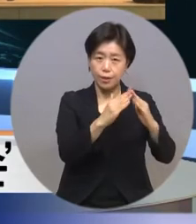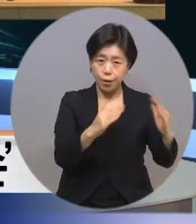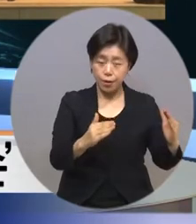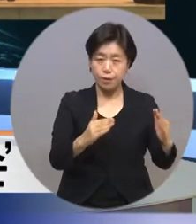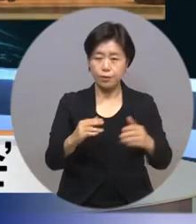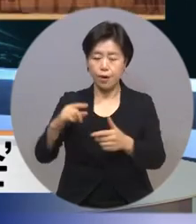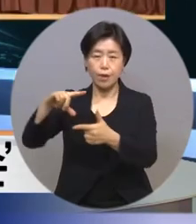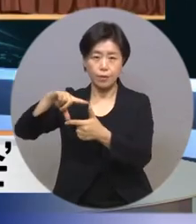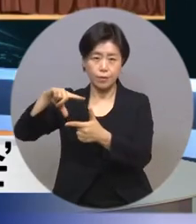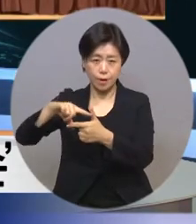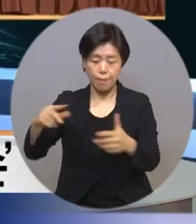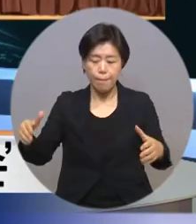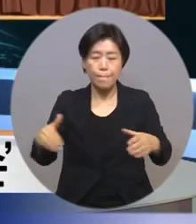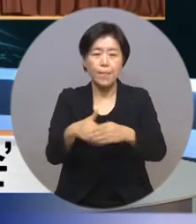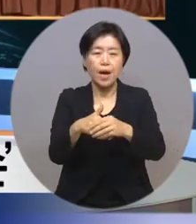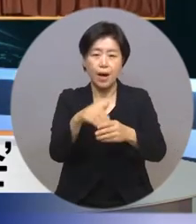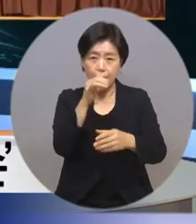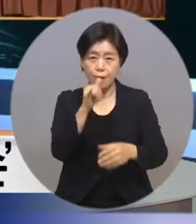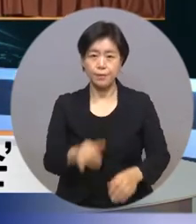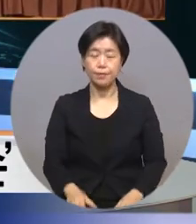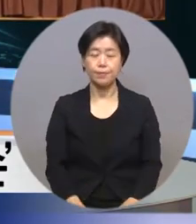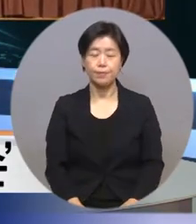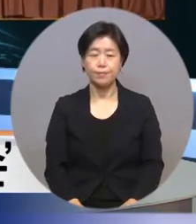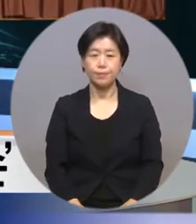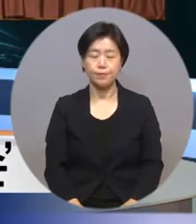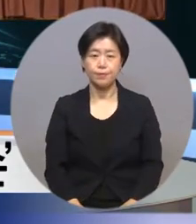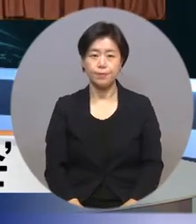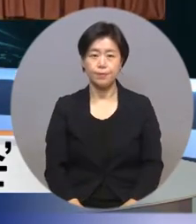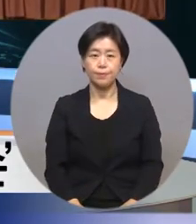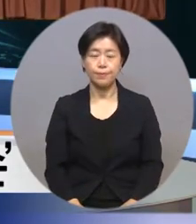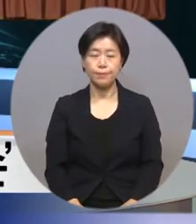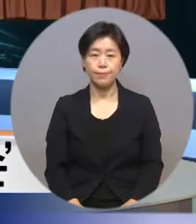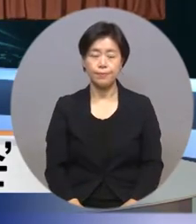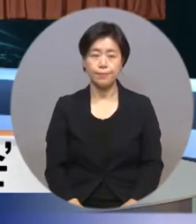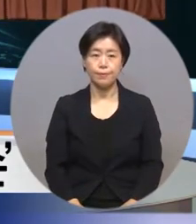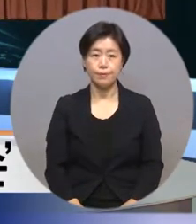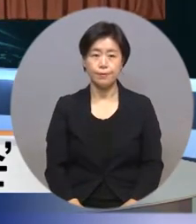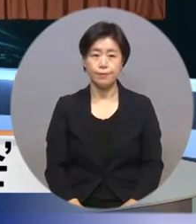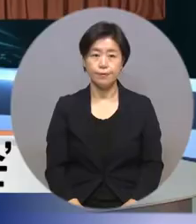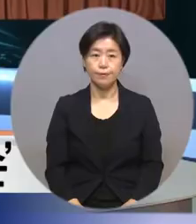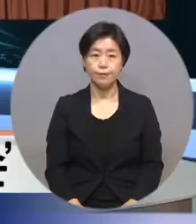맞잡고 힘을 보태기로 했습니다. 자세한 내용 이영춘 기자가 보도합니다.